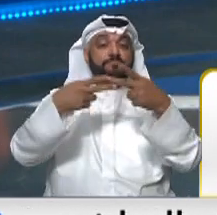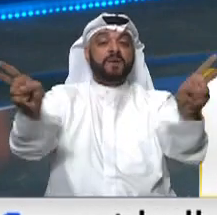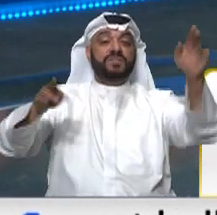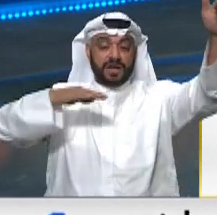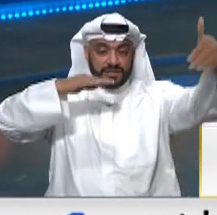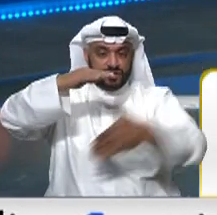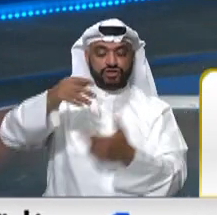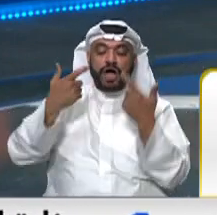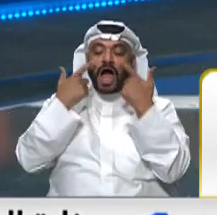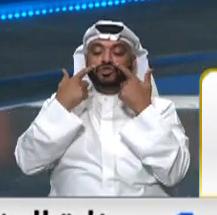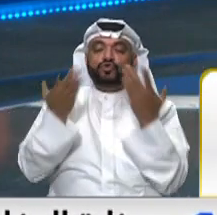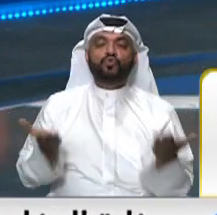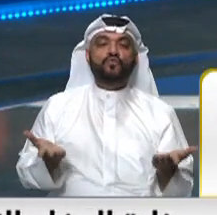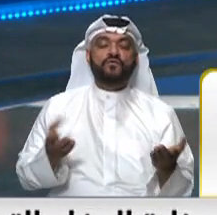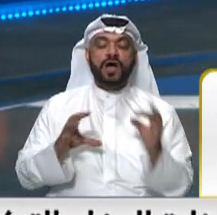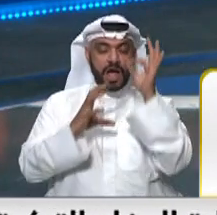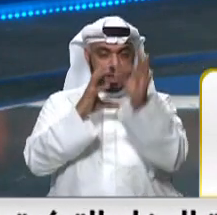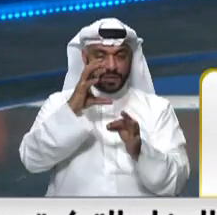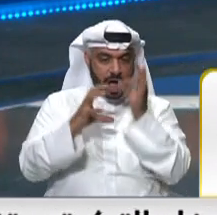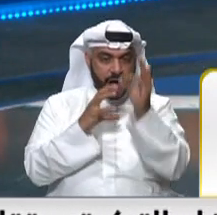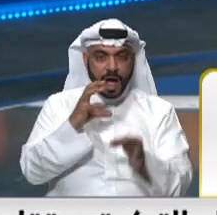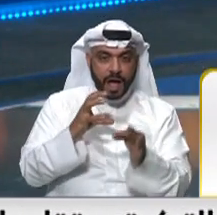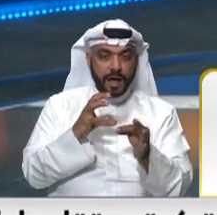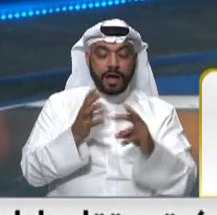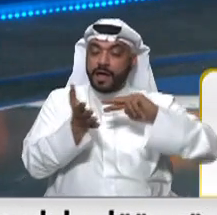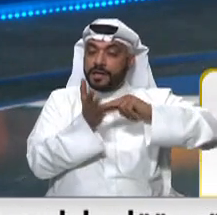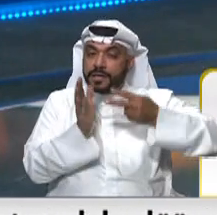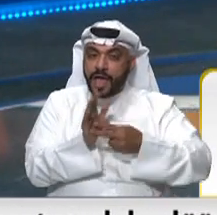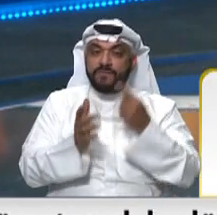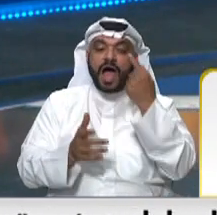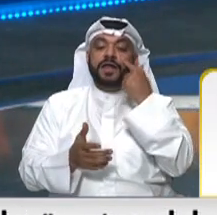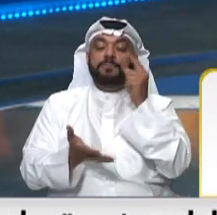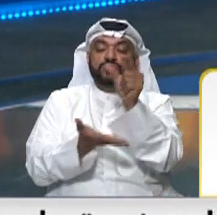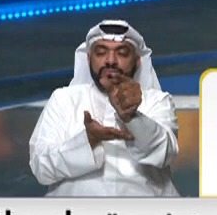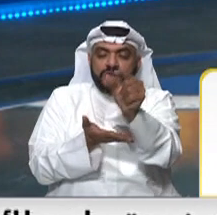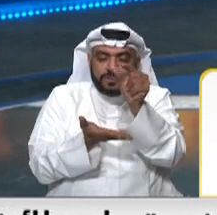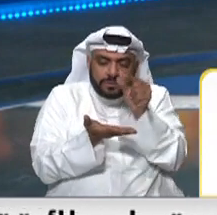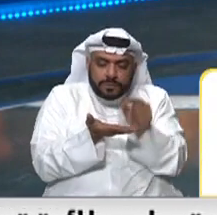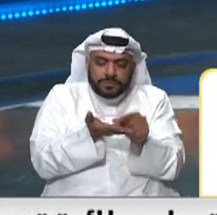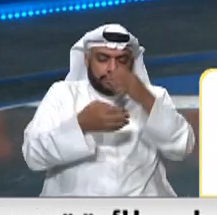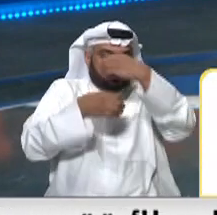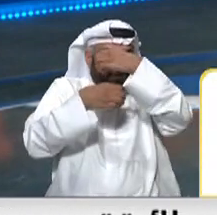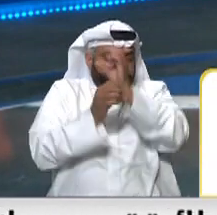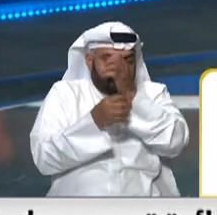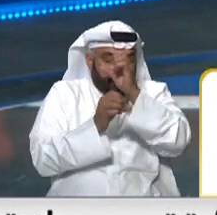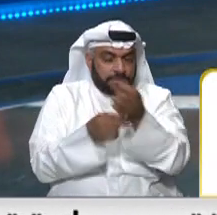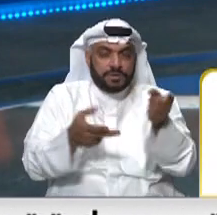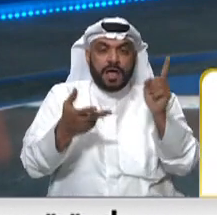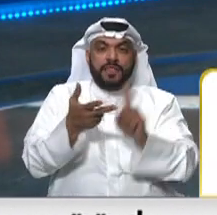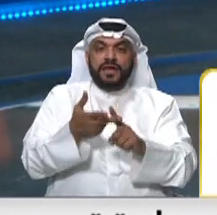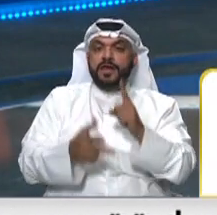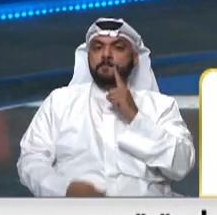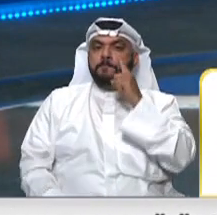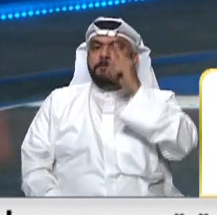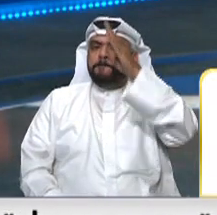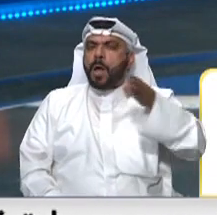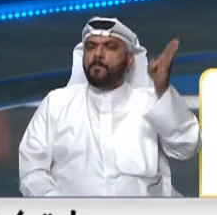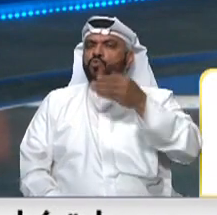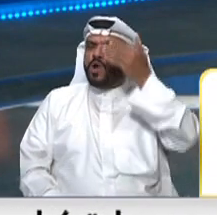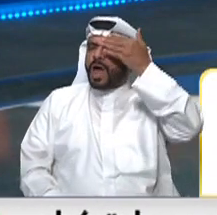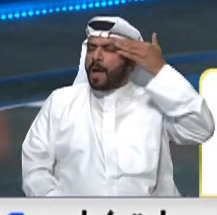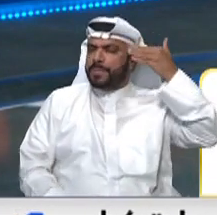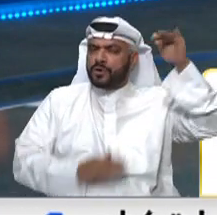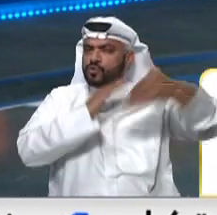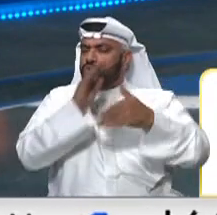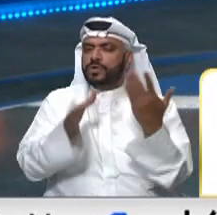معلنه ويعطي ايضا قضايا مثل منعها من دخول المفتشين نعم وردا على